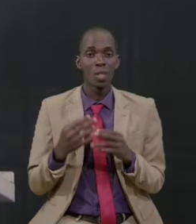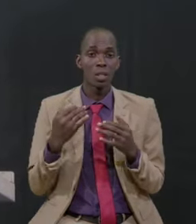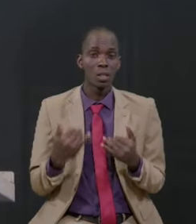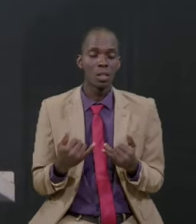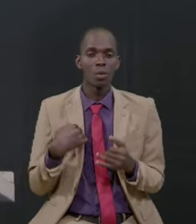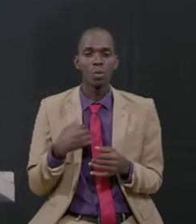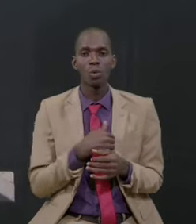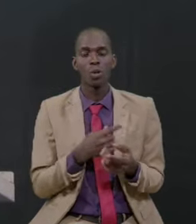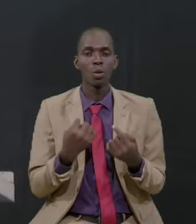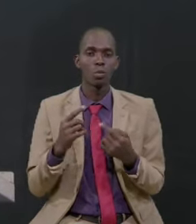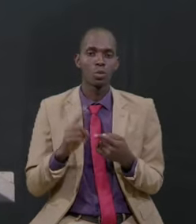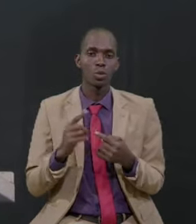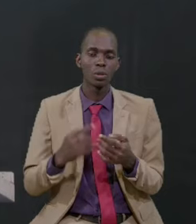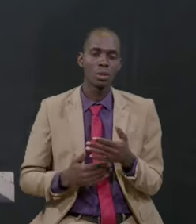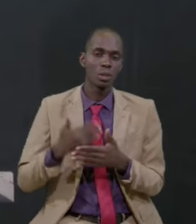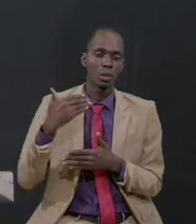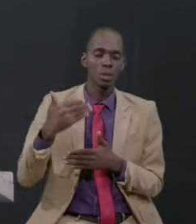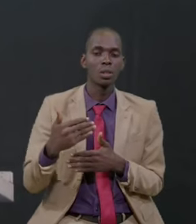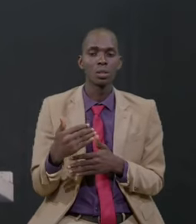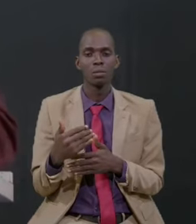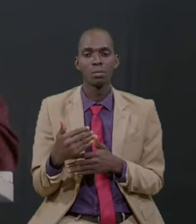La lettre suivante,